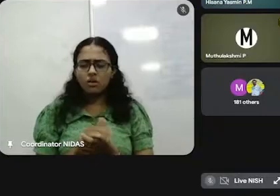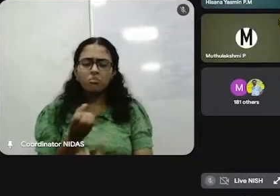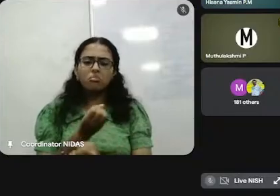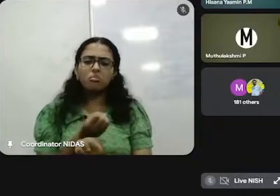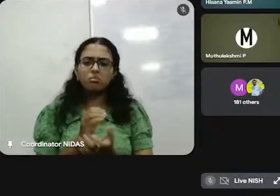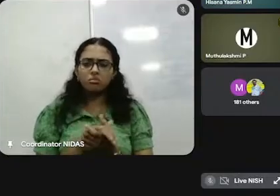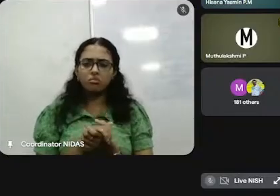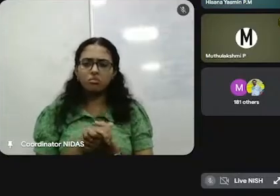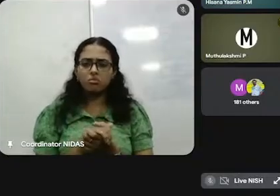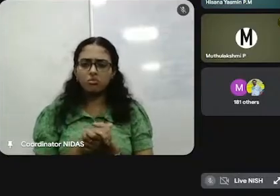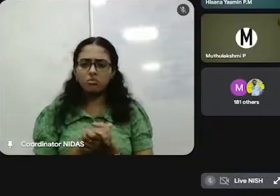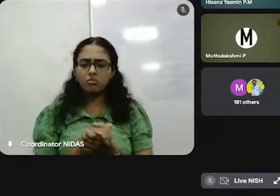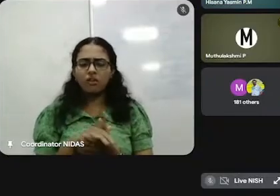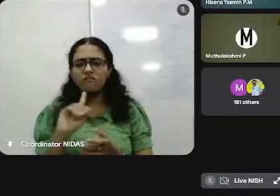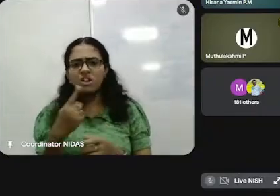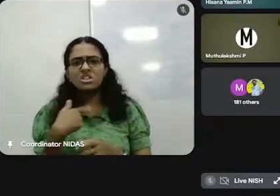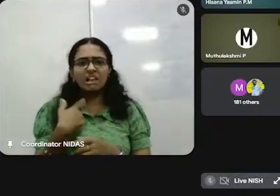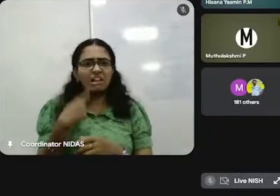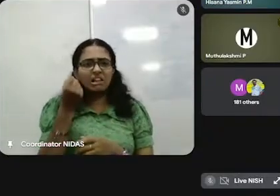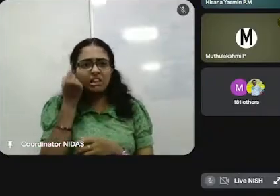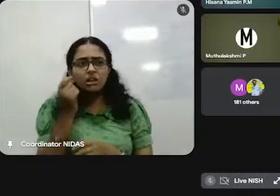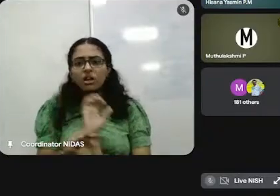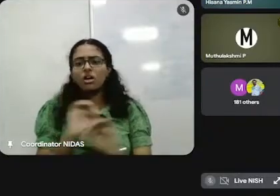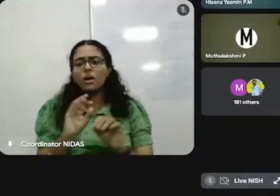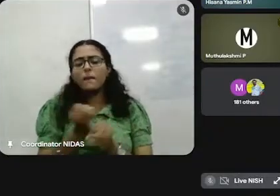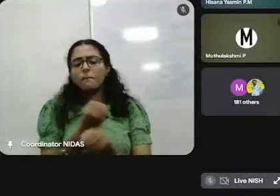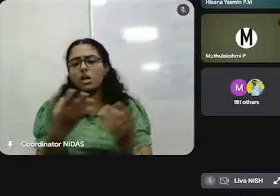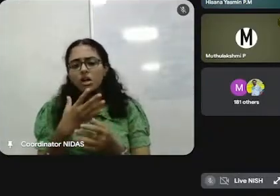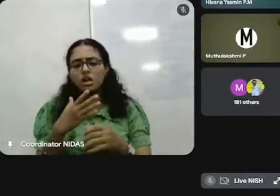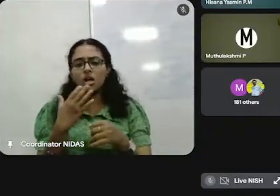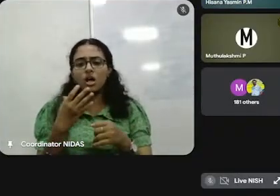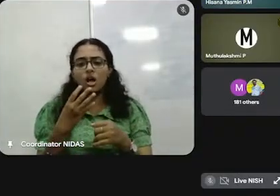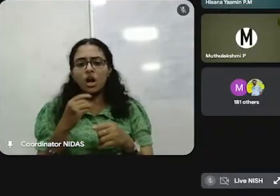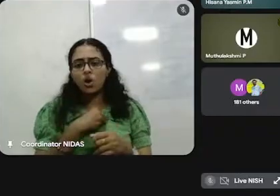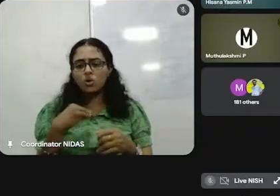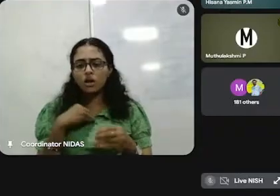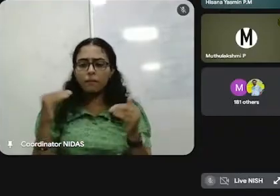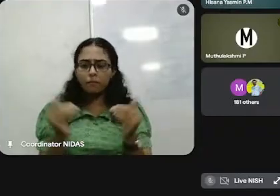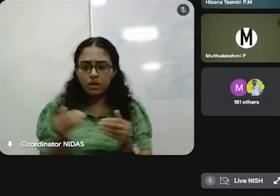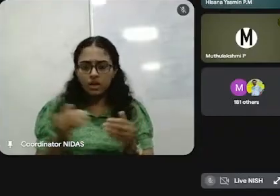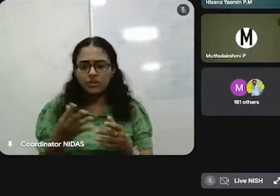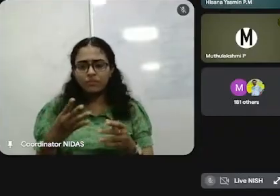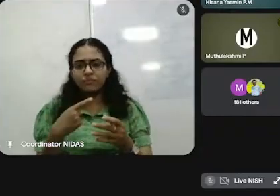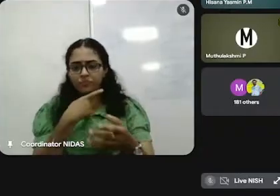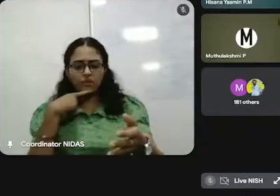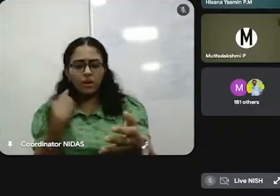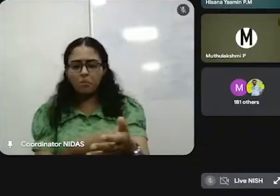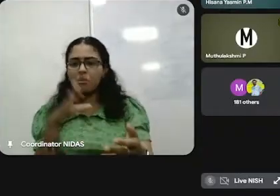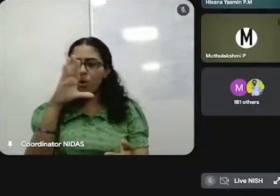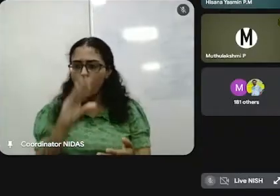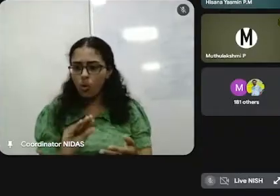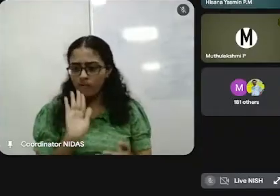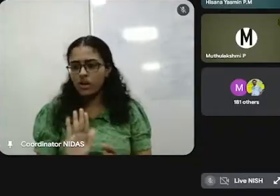സംഭവം എനിക്ക് ആദ്യം മനസ്സിലാവുന്നുണ്ടായിട്ടില്ല. കുറെ ഡോക്ടേഴ്സിനെ കാണിച്ചു, ലാസ്റ്റ് ആയുർവേദം കാണിച്ചു. അവർ പറഞ്ഞു ബ്ലഡ് കുറഞ്ഞിട്ട് അങ്ങനെയാന്ന് പറഞ്ഞു.